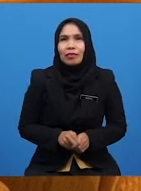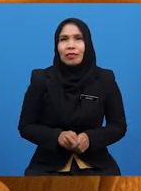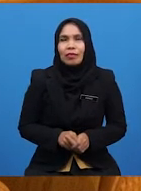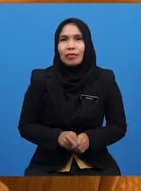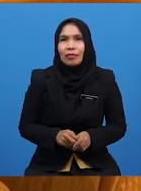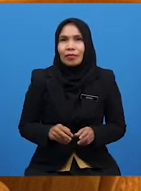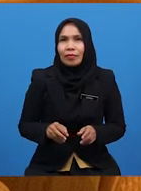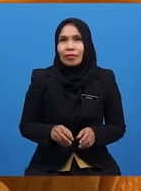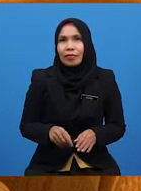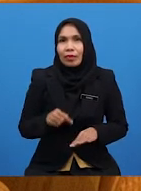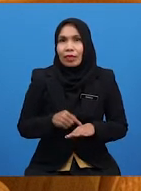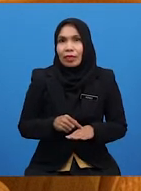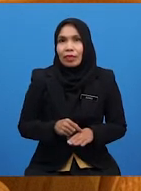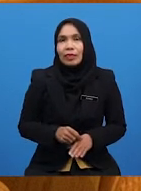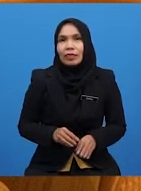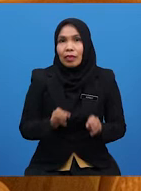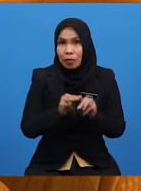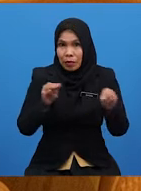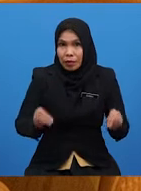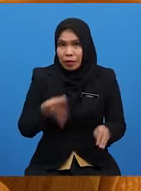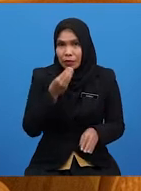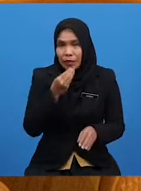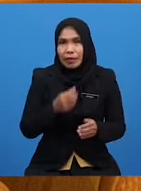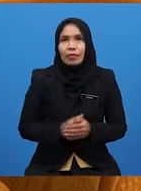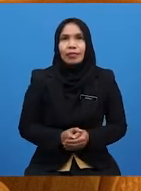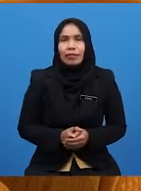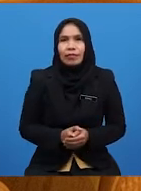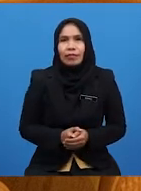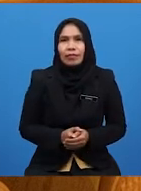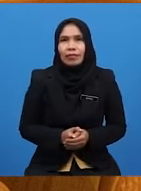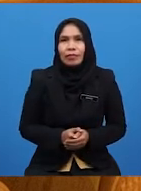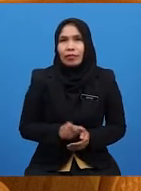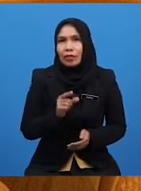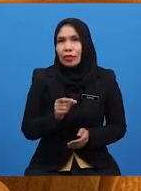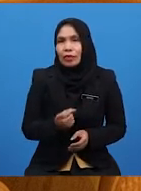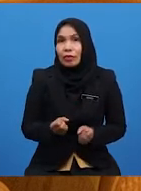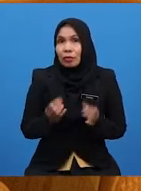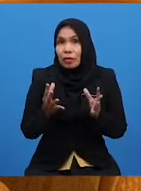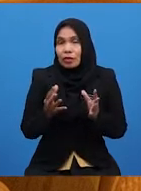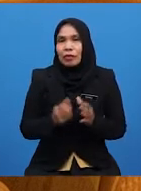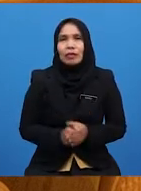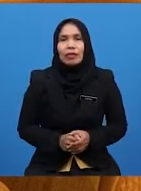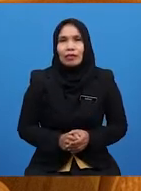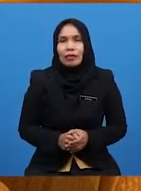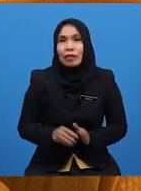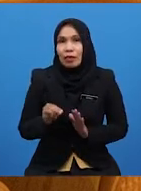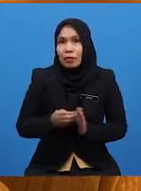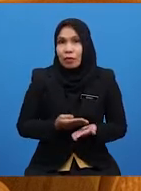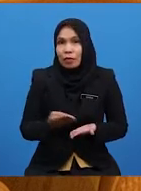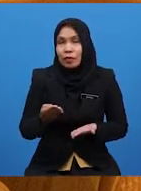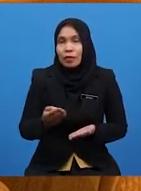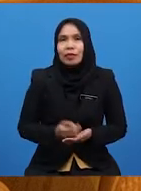terdapat pada ruang makan ini sedikit sebanyak telah memberi kesan yang bersifat radio